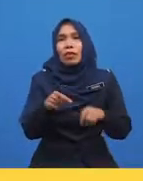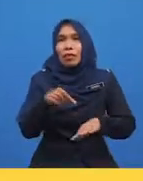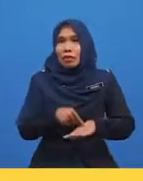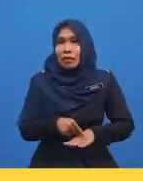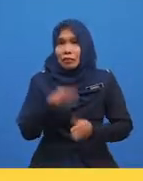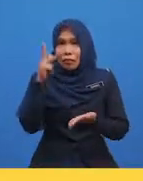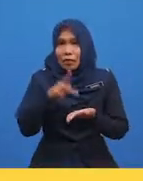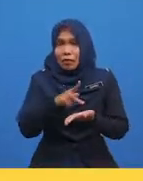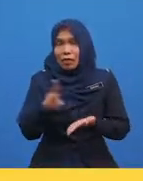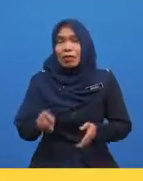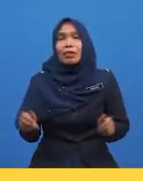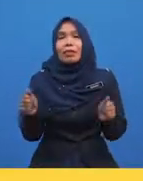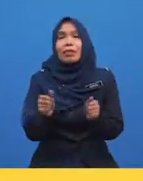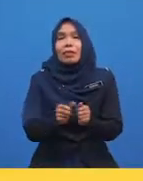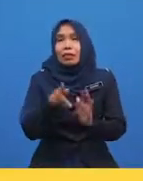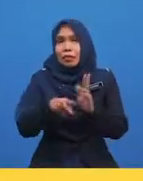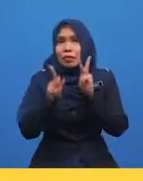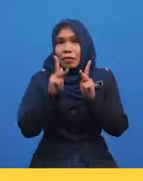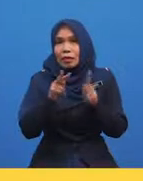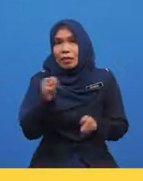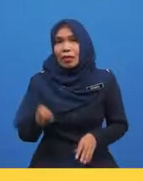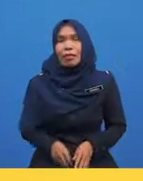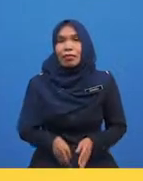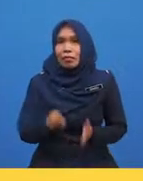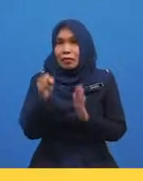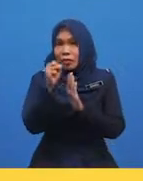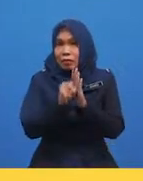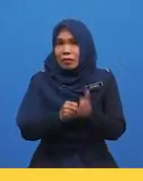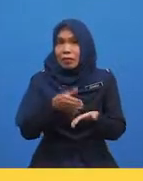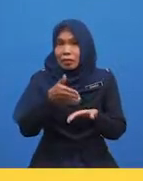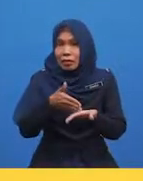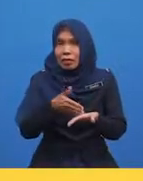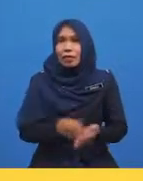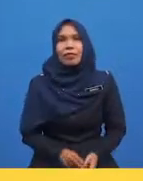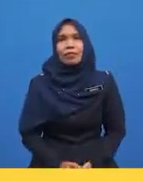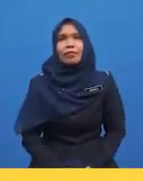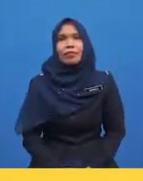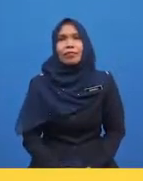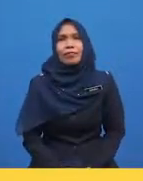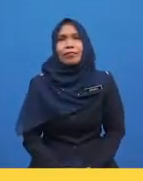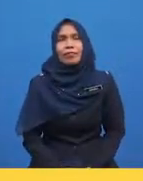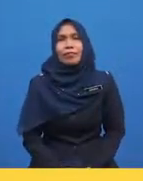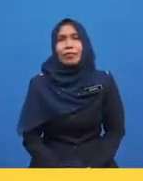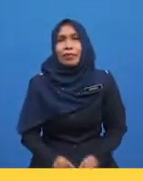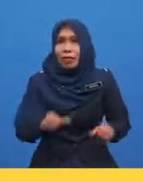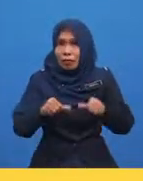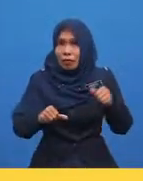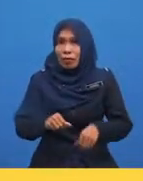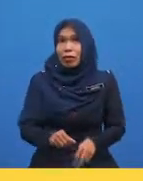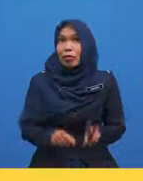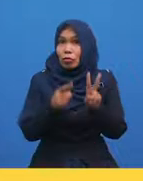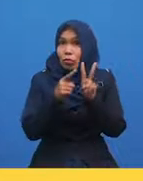diperkenalkan dengan perkataan setengah dan separuh. Aktiviti kedua